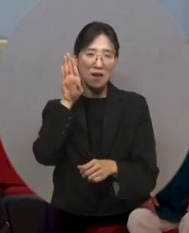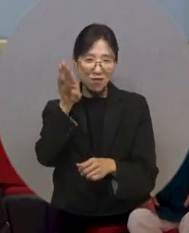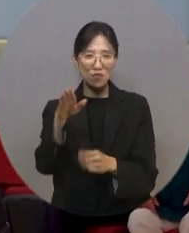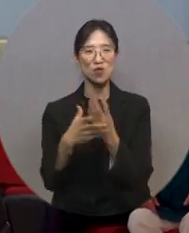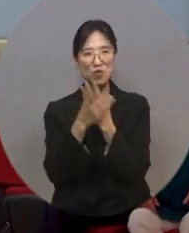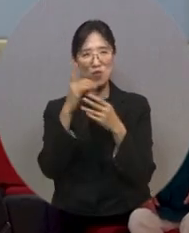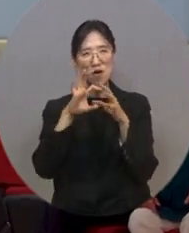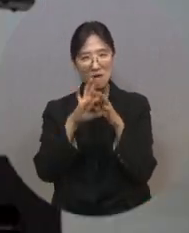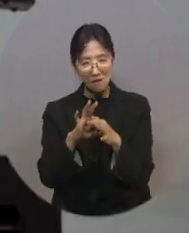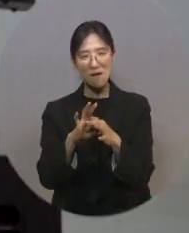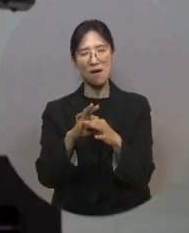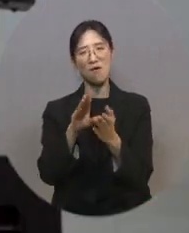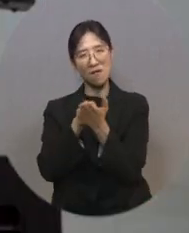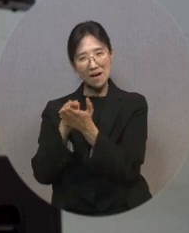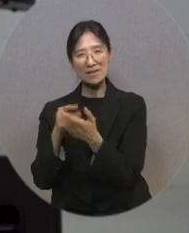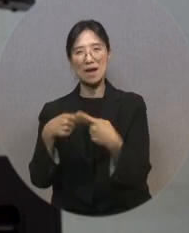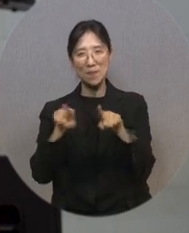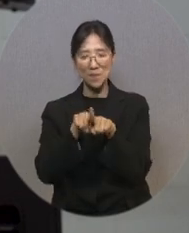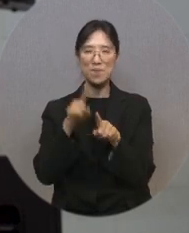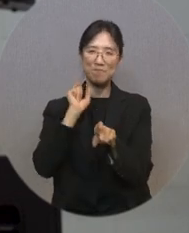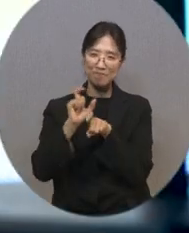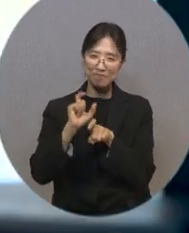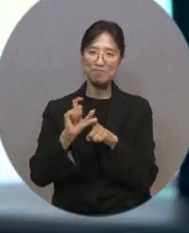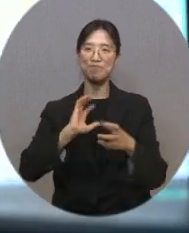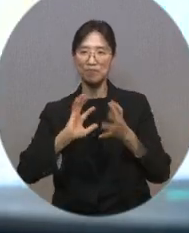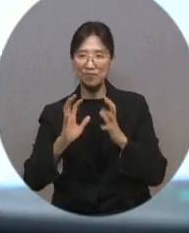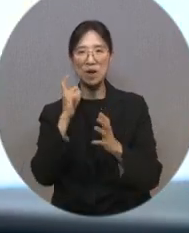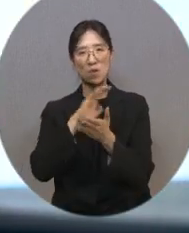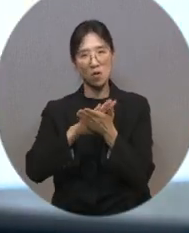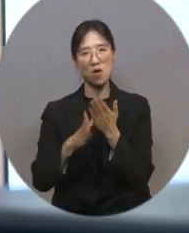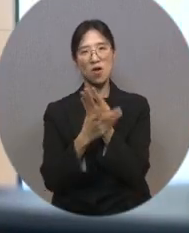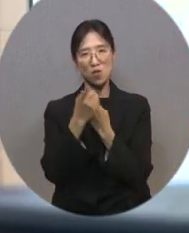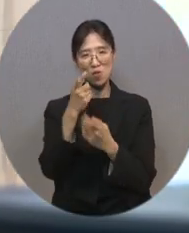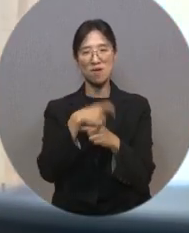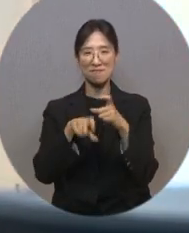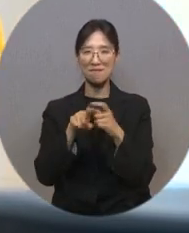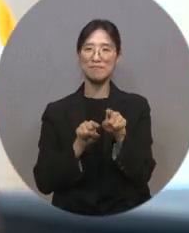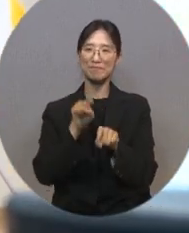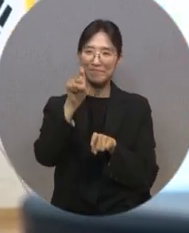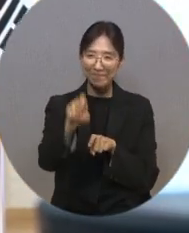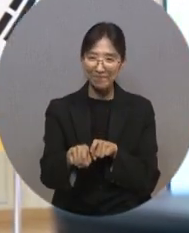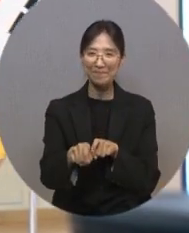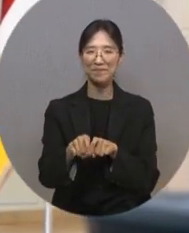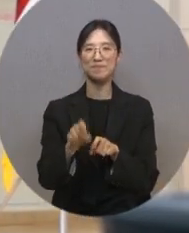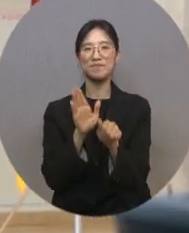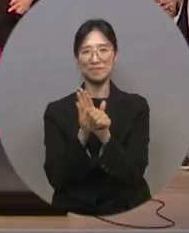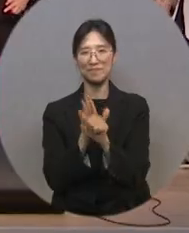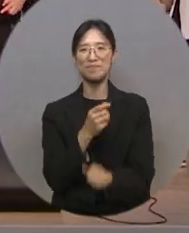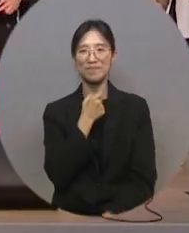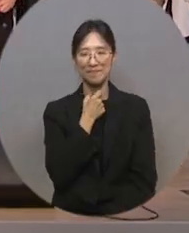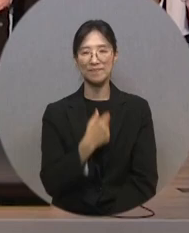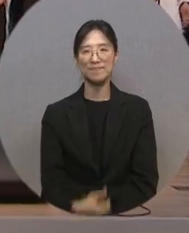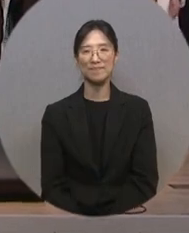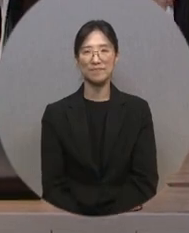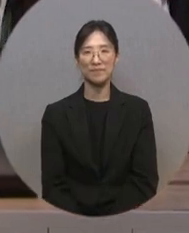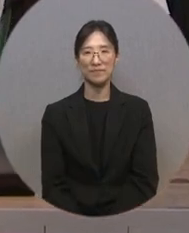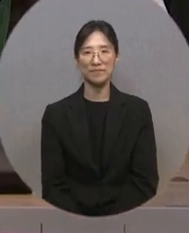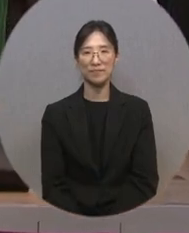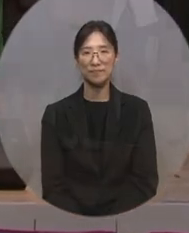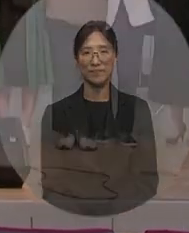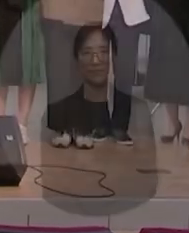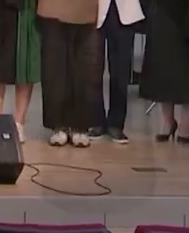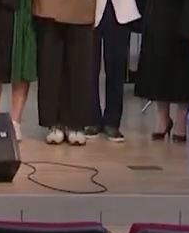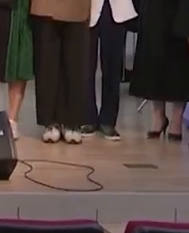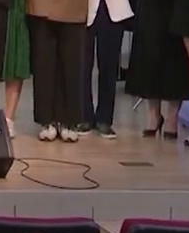통일에 대한 당면 과제를 함께 고민하고 의논하며 평화 통일로 한 걸음 더 나아가는 데 보탬이 되길 기대해 봅니다.